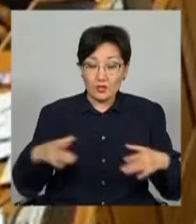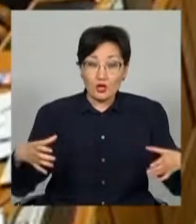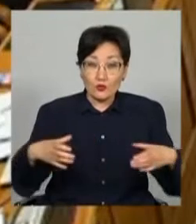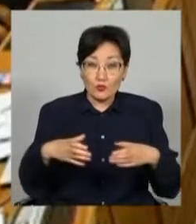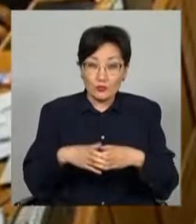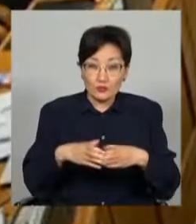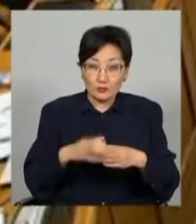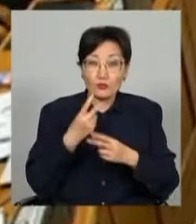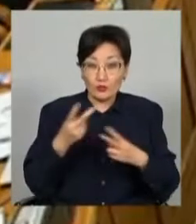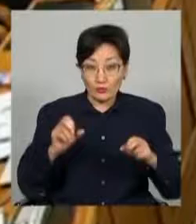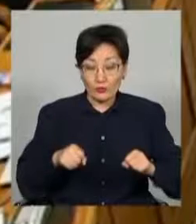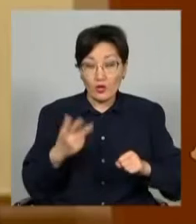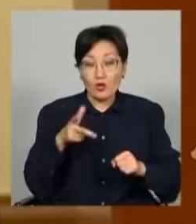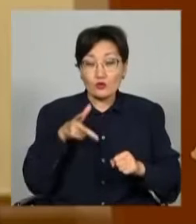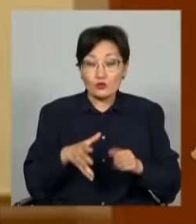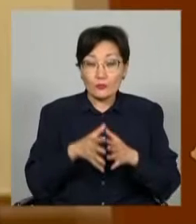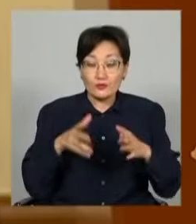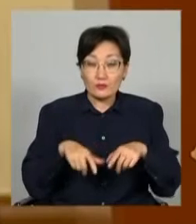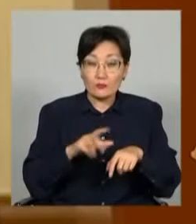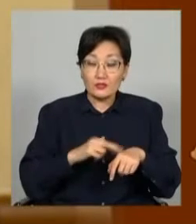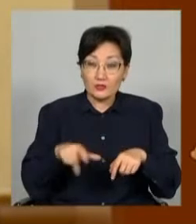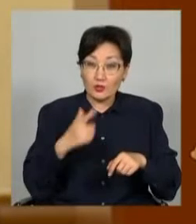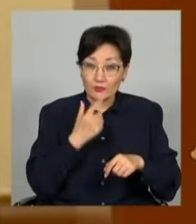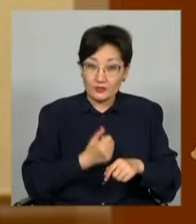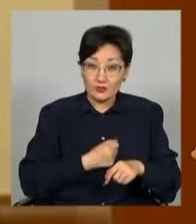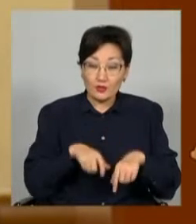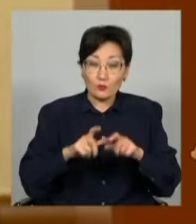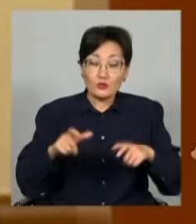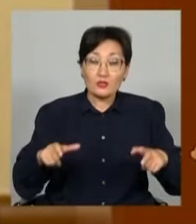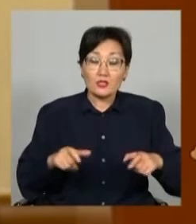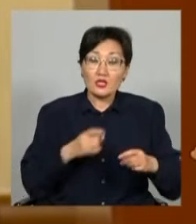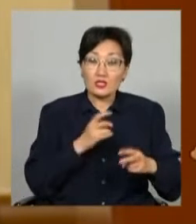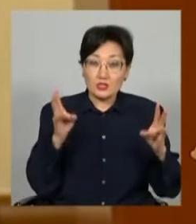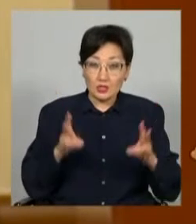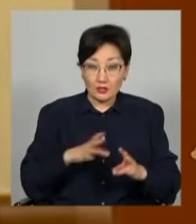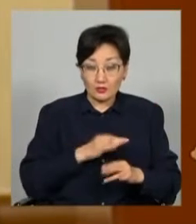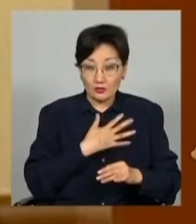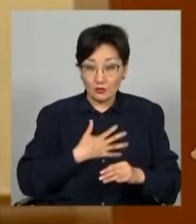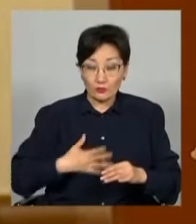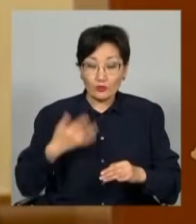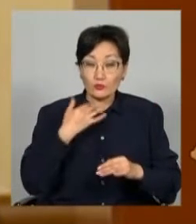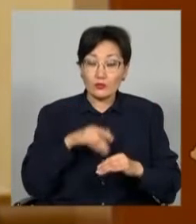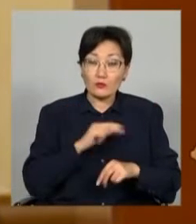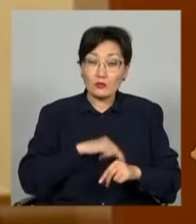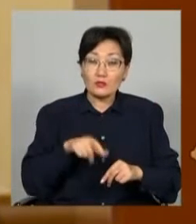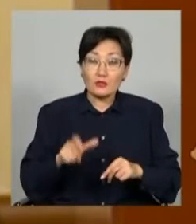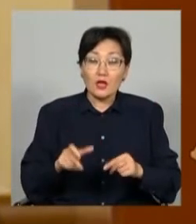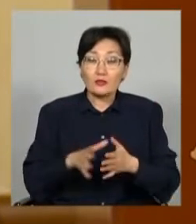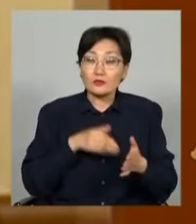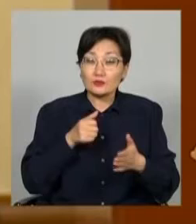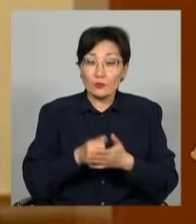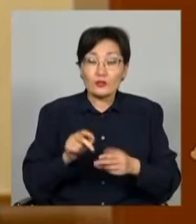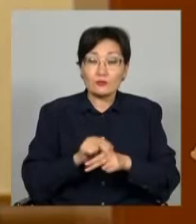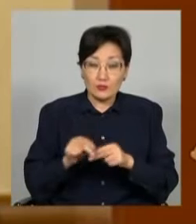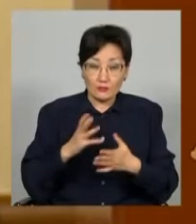ұйымшалдығы байқалды. 3 мыңнан астам полиция мен әскери қызметшілер жарақат алды. Көптеген қызметкерлер әлі де